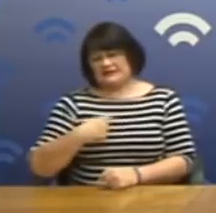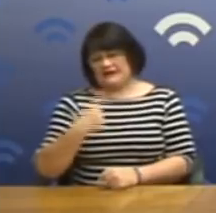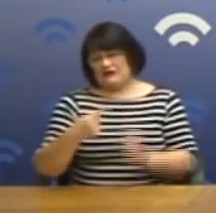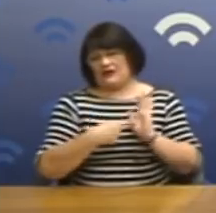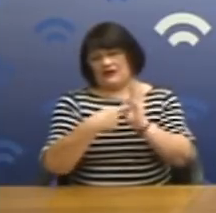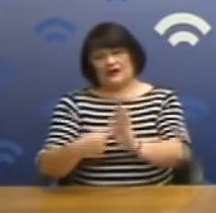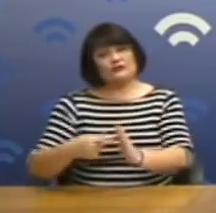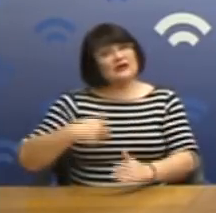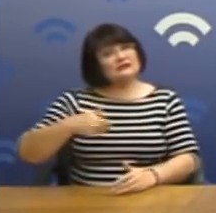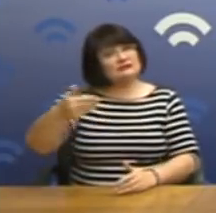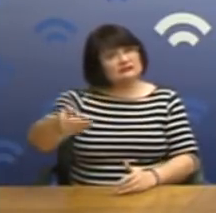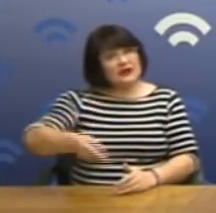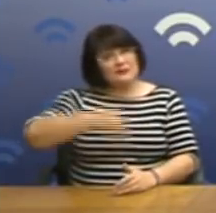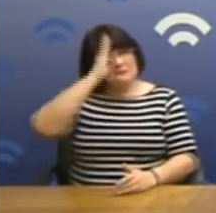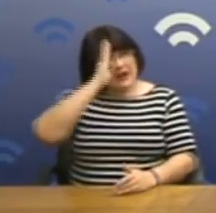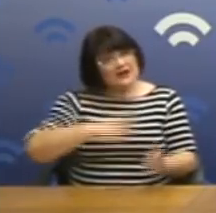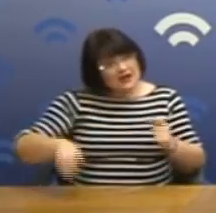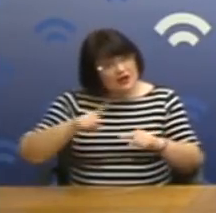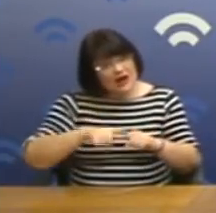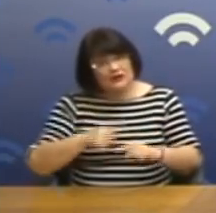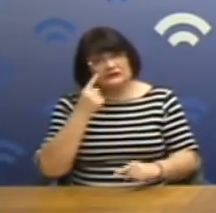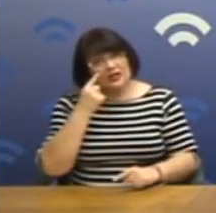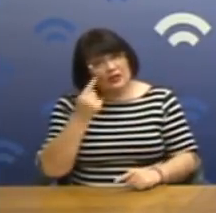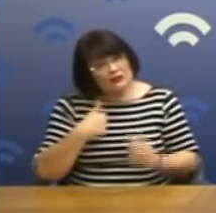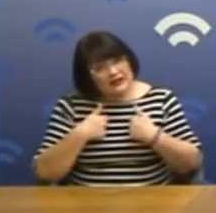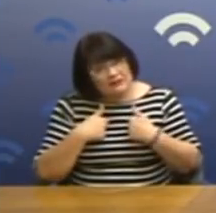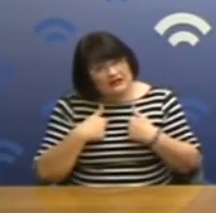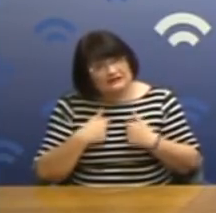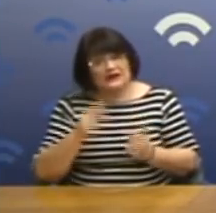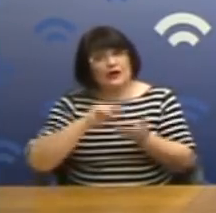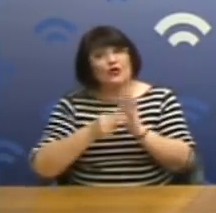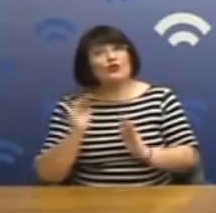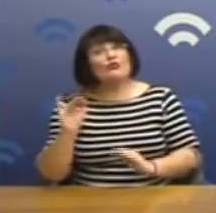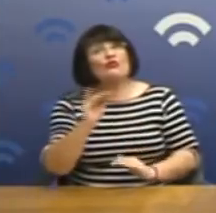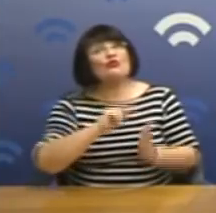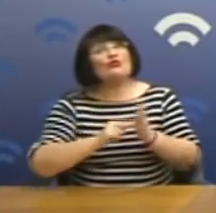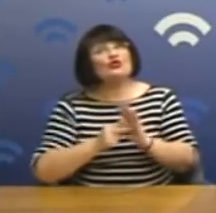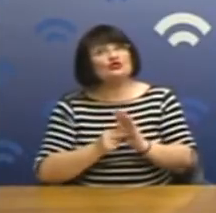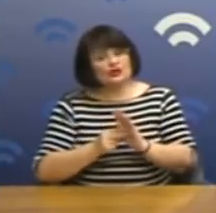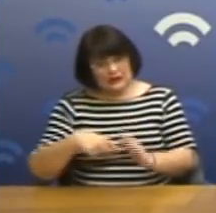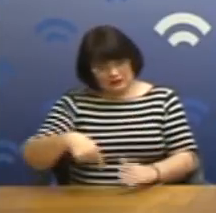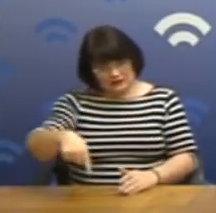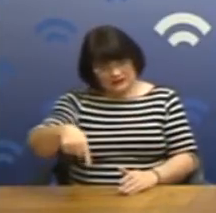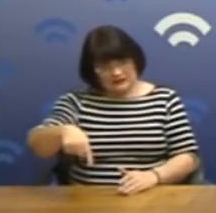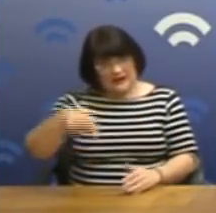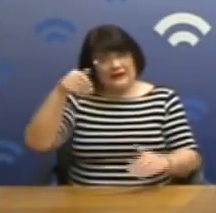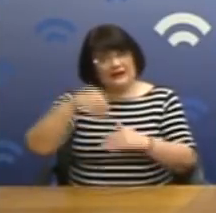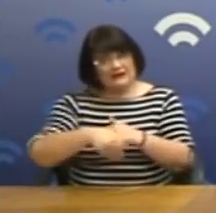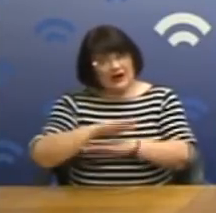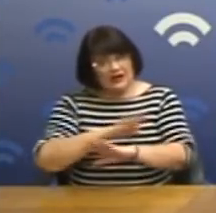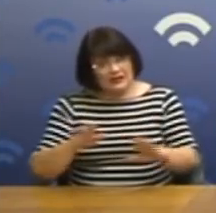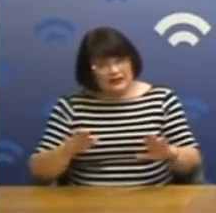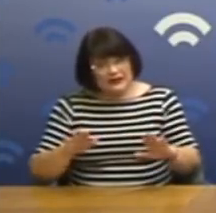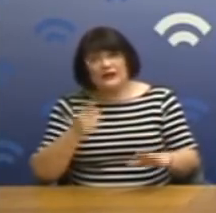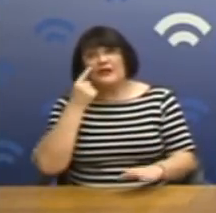μεθαύριο θα την υποστεί και ο ίδιος ο ελληνικός λαός. Προειδοποιούμε, στο τέλος της ημέρας θα έχει γεμίσει